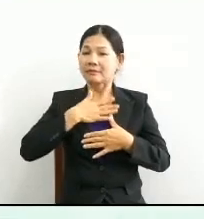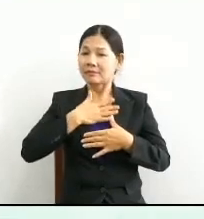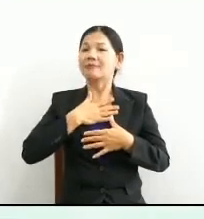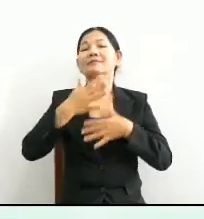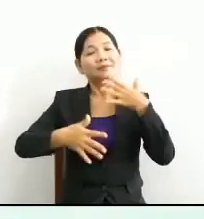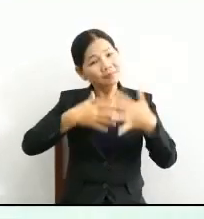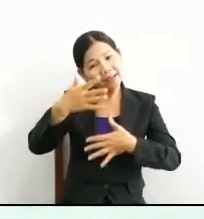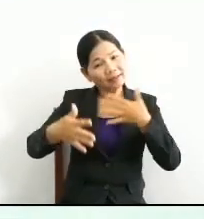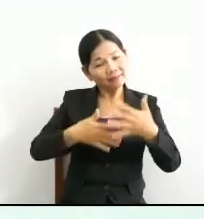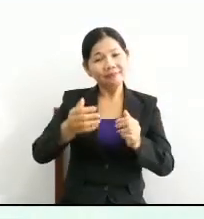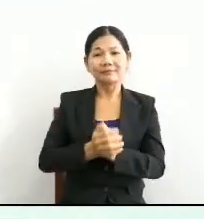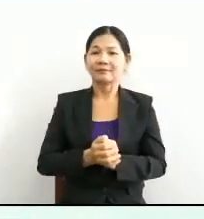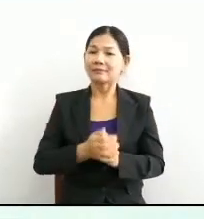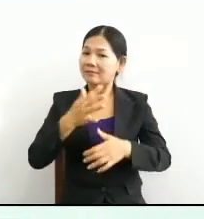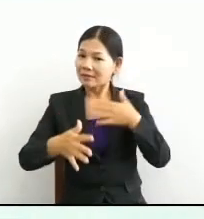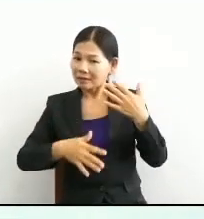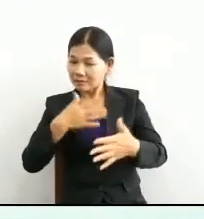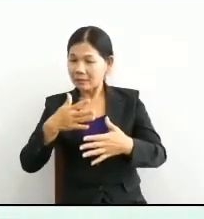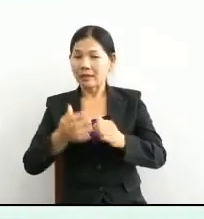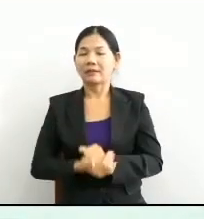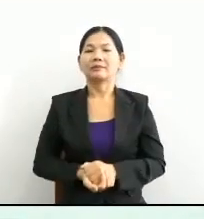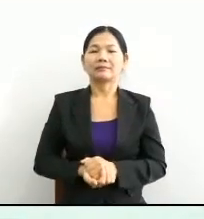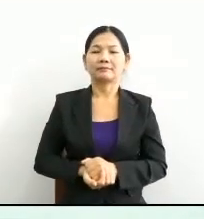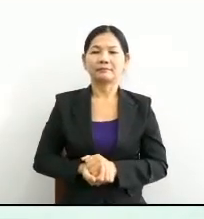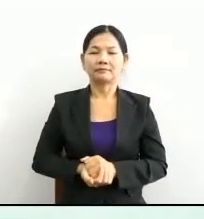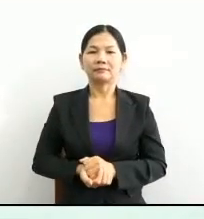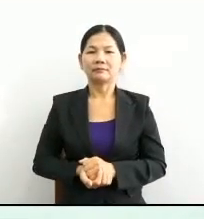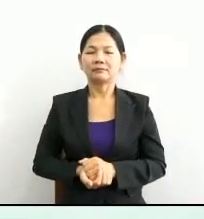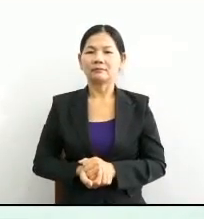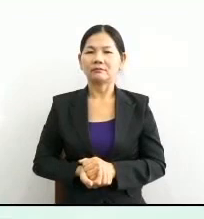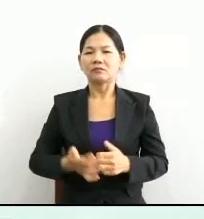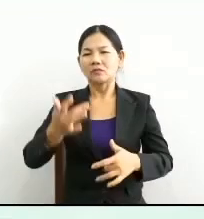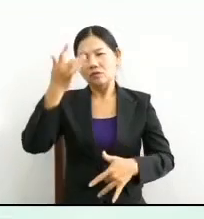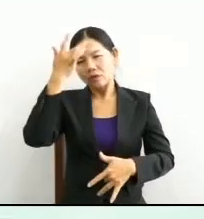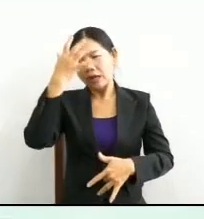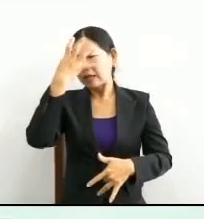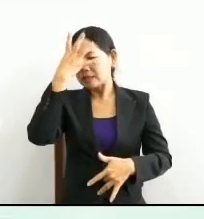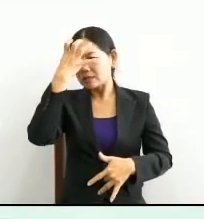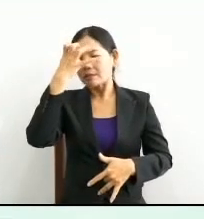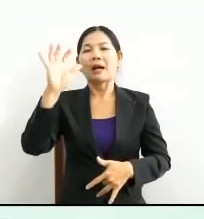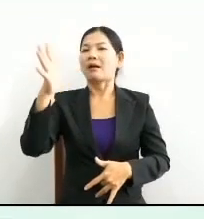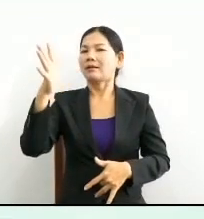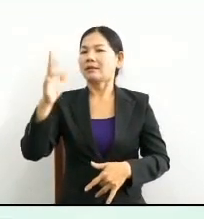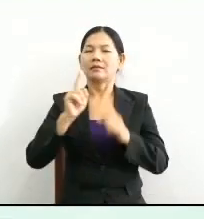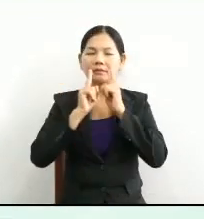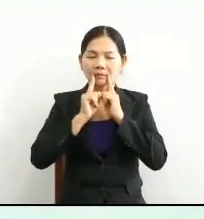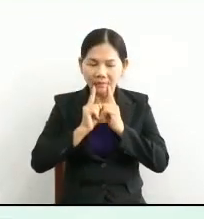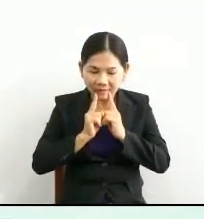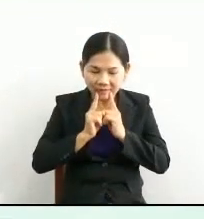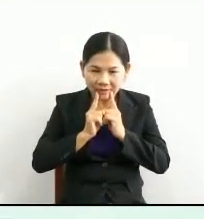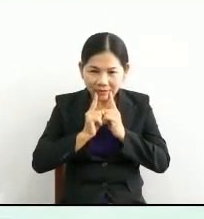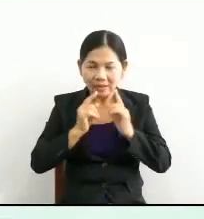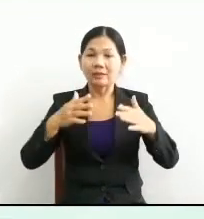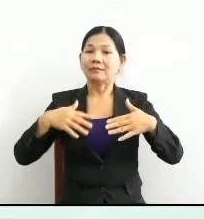bài con kết mớ sợ bài nhưng thôi dưới mình ấy ạ dạ mình chưa có ba vơ một cả tục ấy sợ sợ